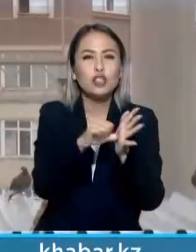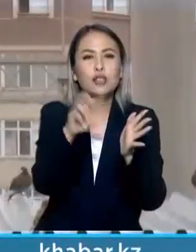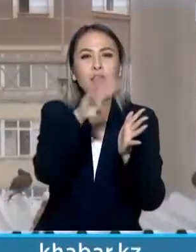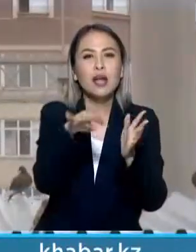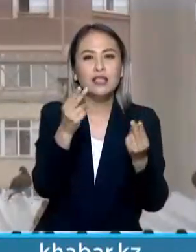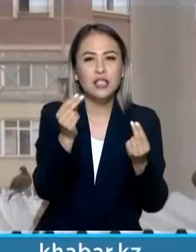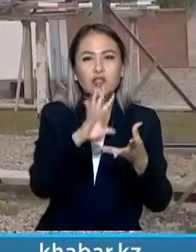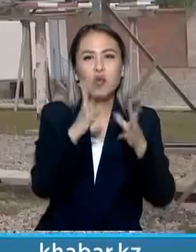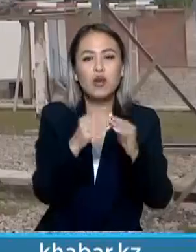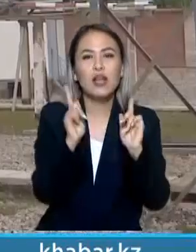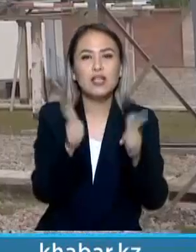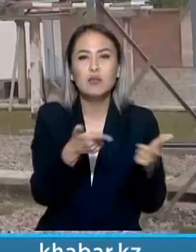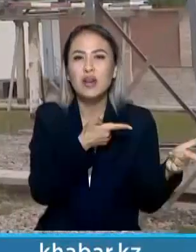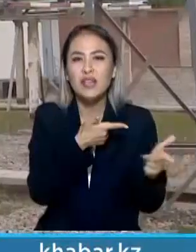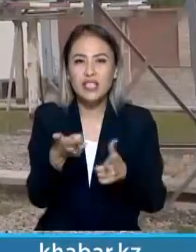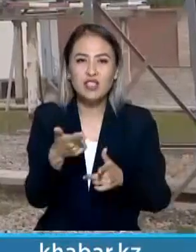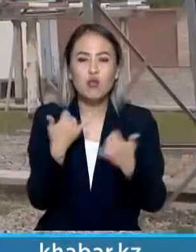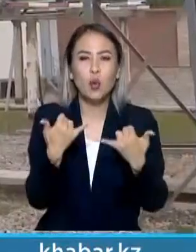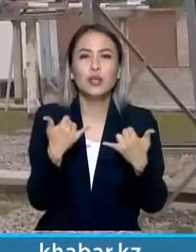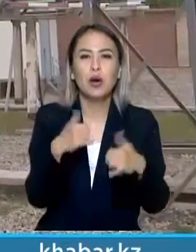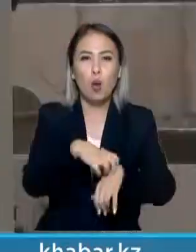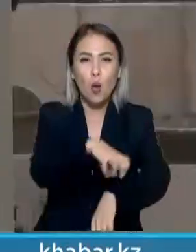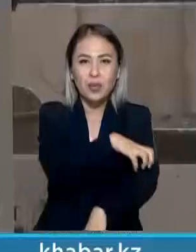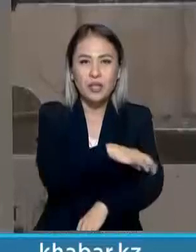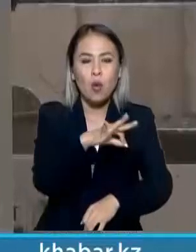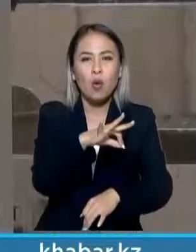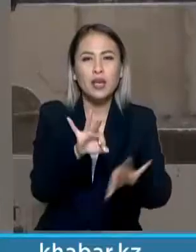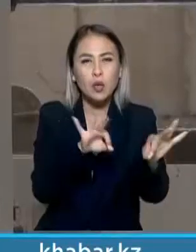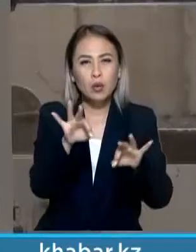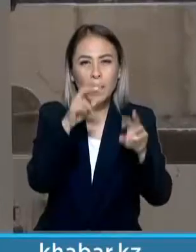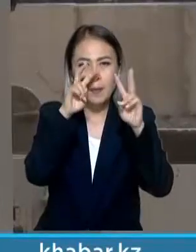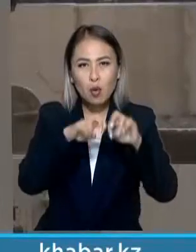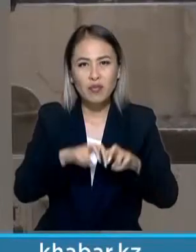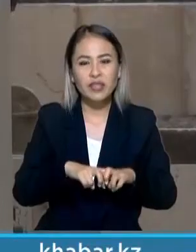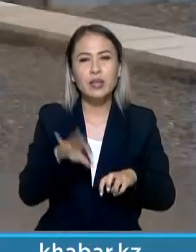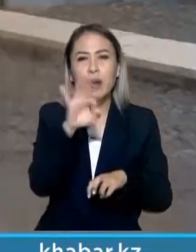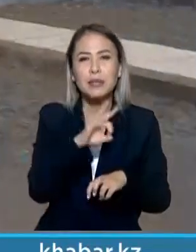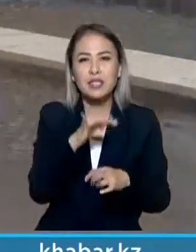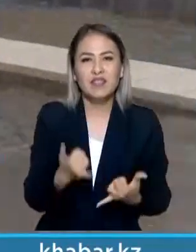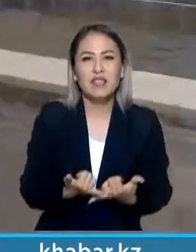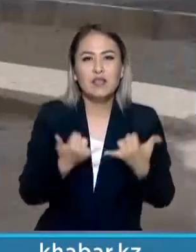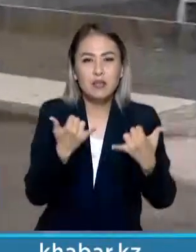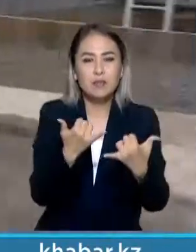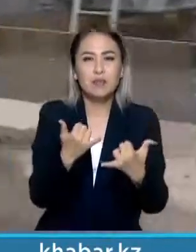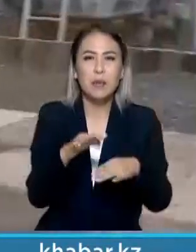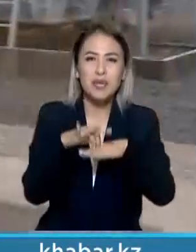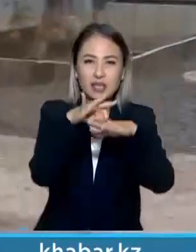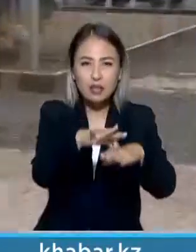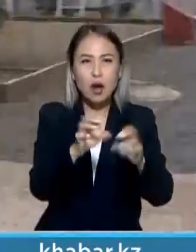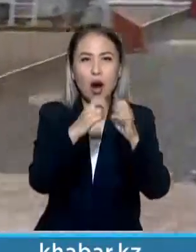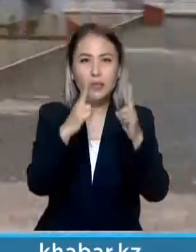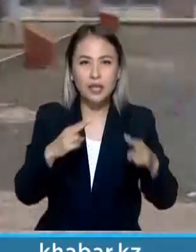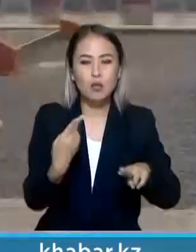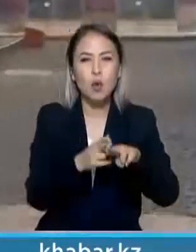6 миллиардов тенге. Его реализацию проверили сегодня в Комитете по регулированию естественных монополий. Представители ведомства посетили также объекты,